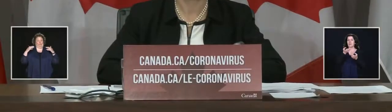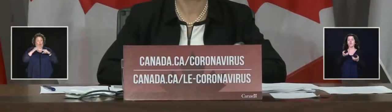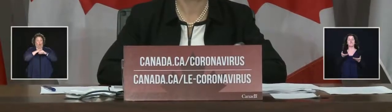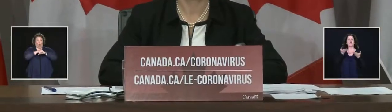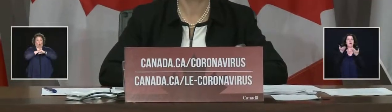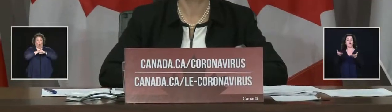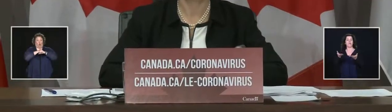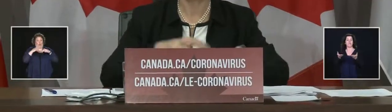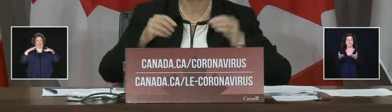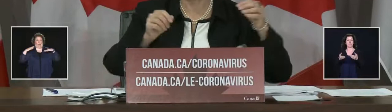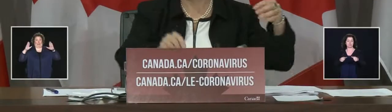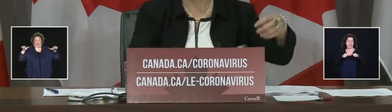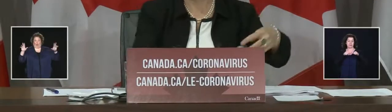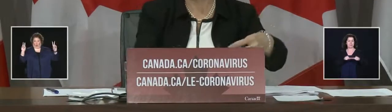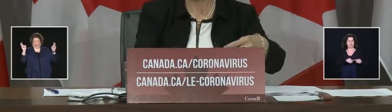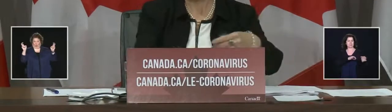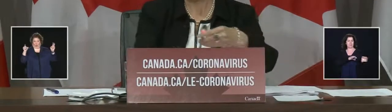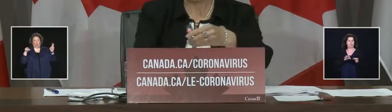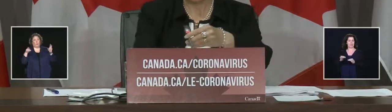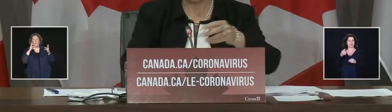plus de détails, s'il vous plaît? Merci.